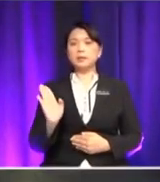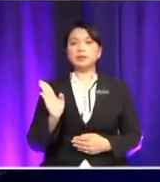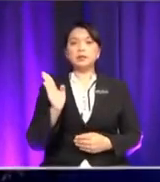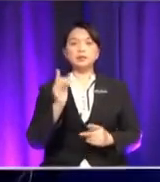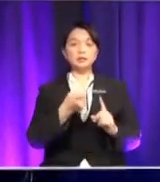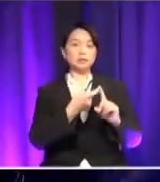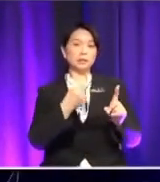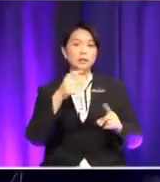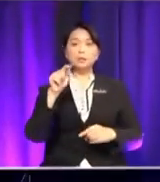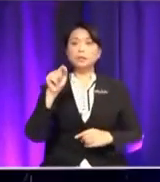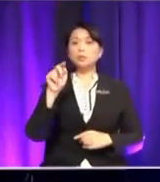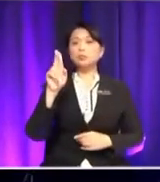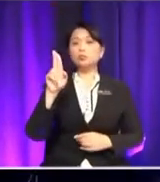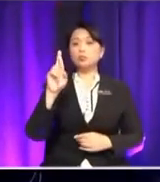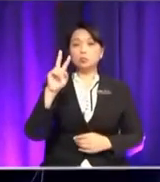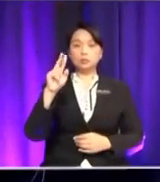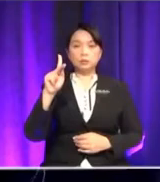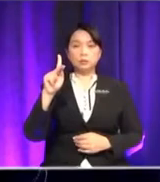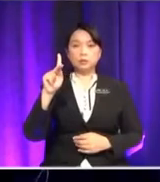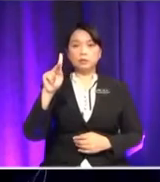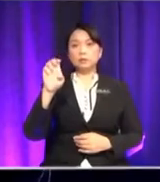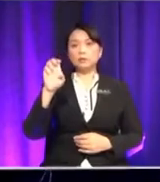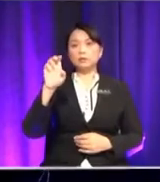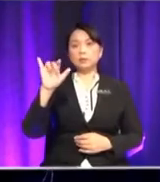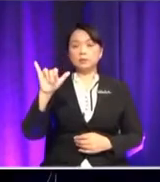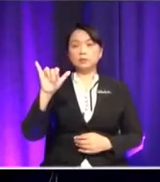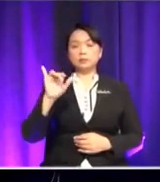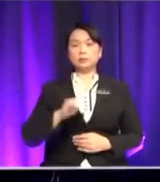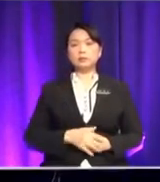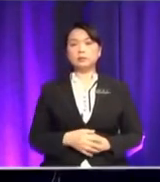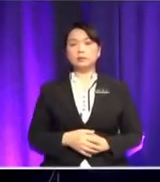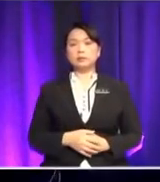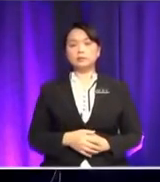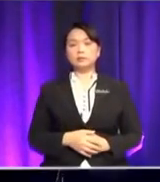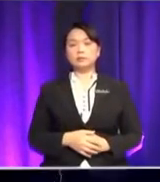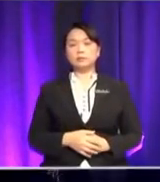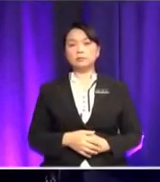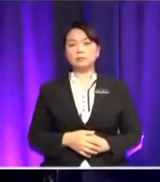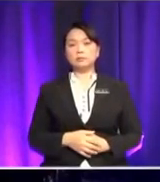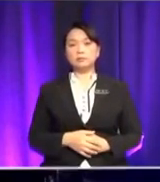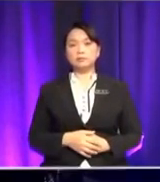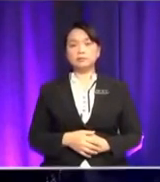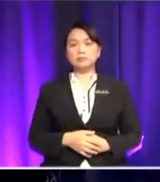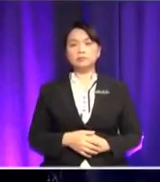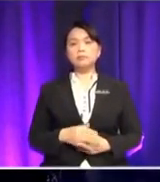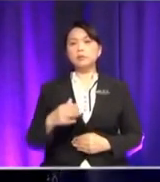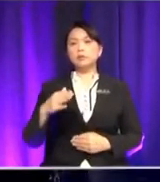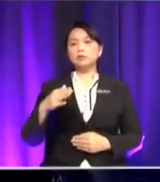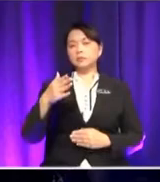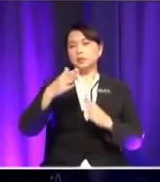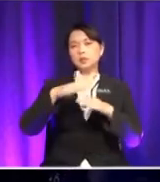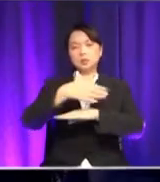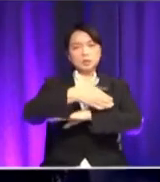adalah Bumbung limas sebab Uni dinamakan Bumbung 5 Sebab Dia punya Sisi dia bentuk macam segitiga